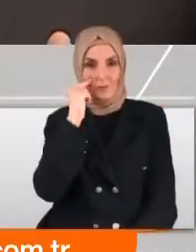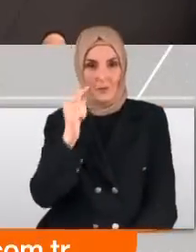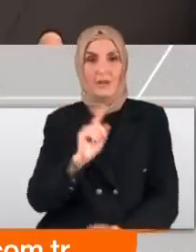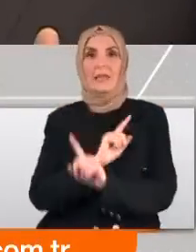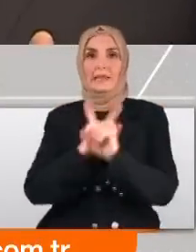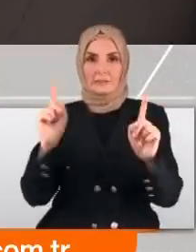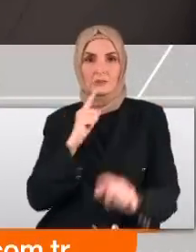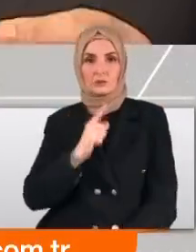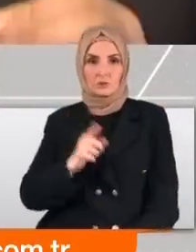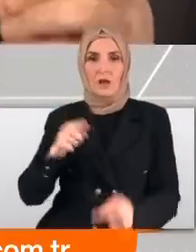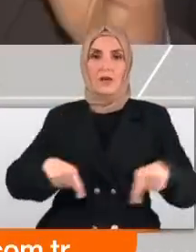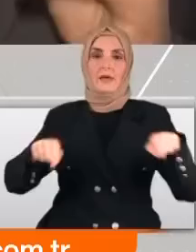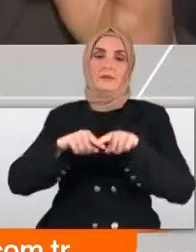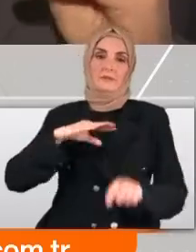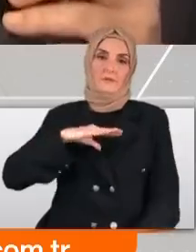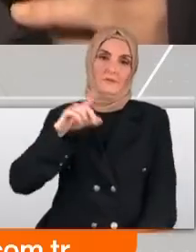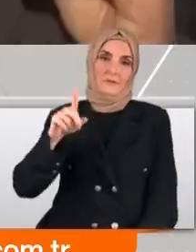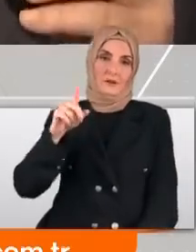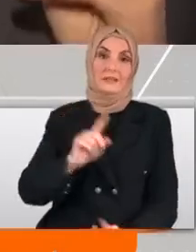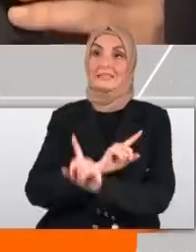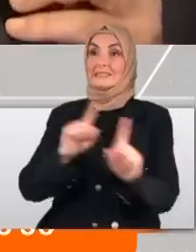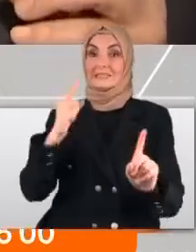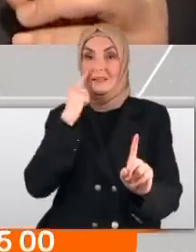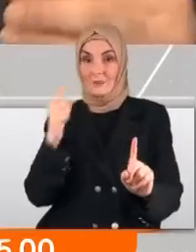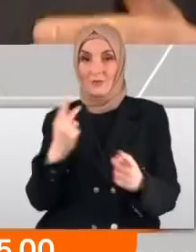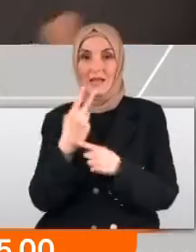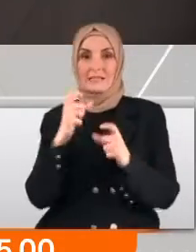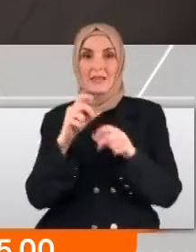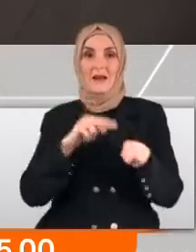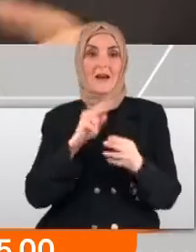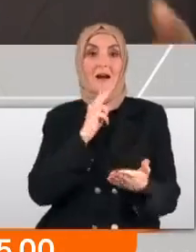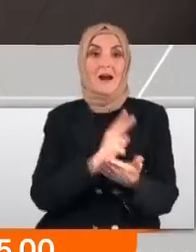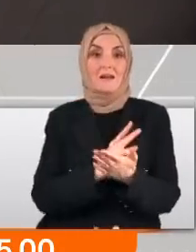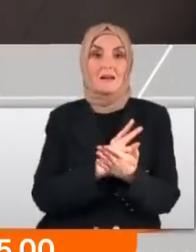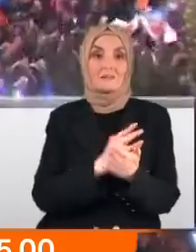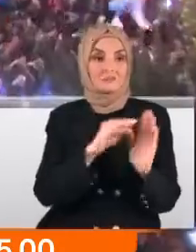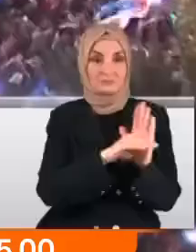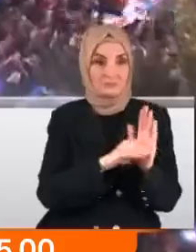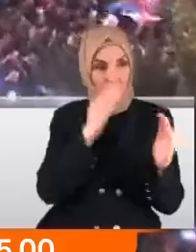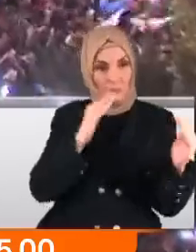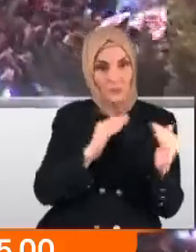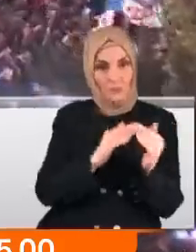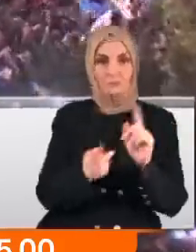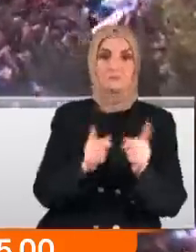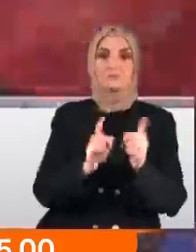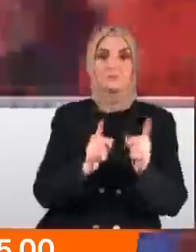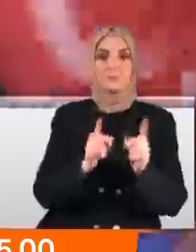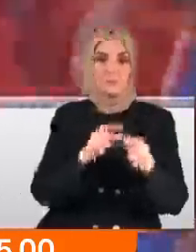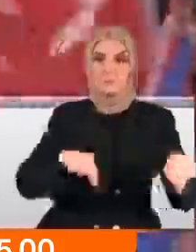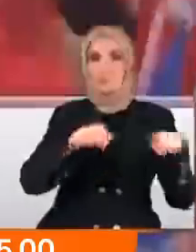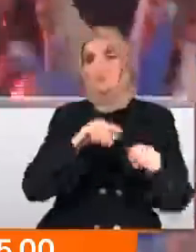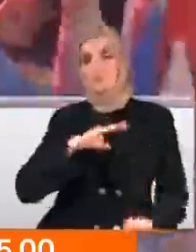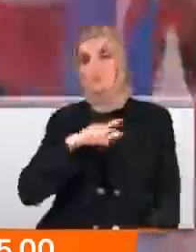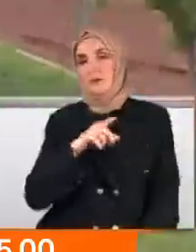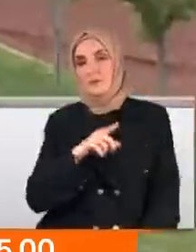var. İtirazlarımızı hangi YSK kararlarından istifade edeceğimizi yol gösterici bir kurgumuz da var. 28 Mayıs gecesi bir